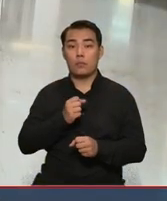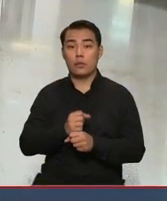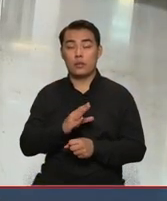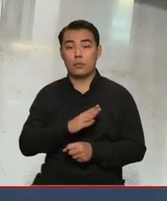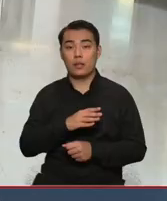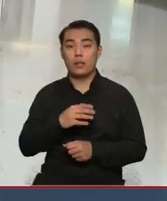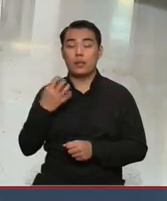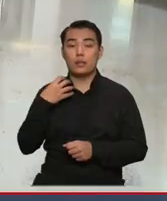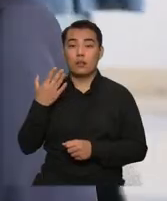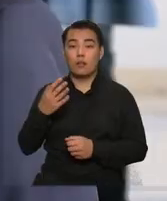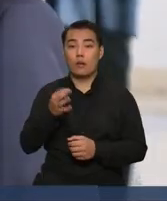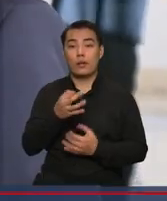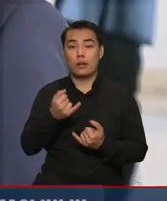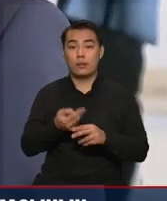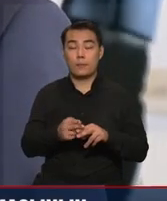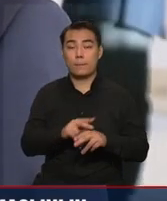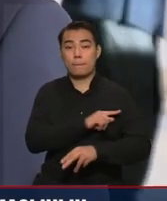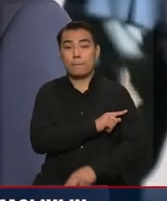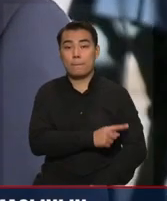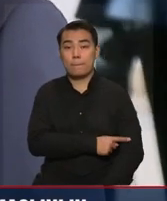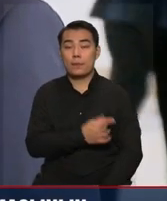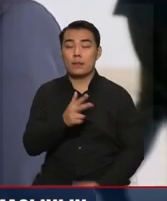облысының керектік электр энергияның қуаттылығы